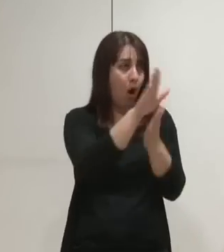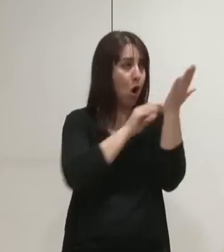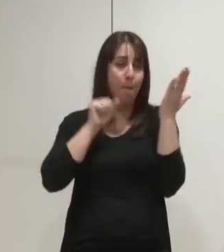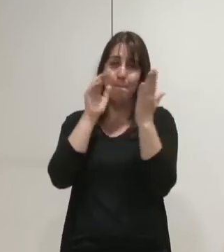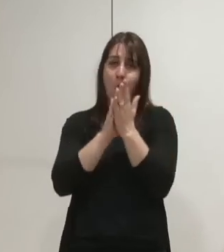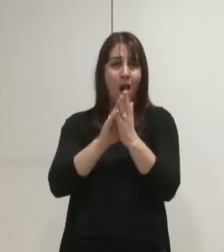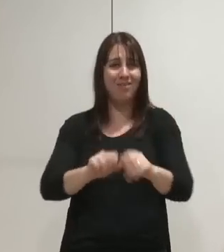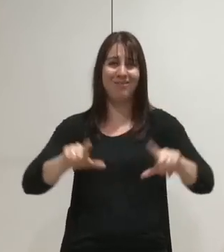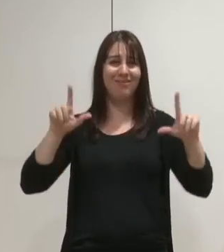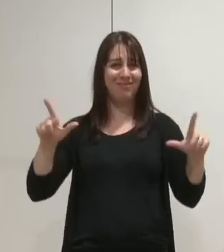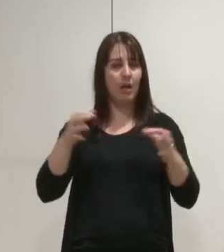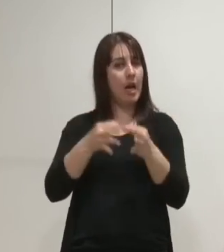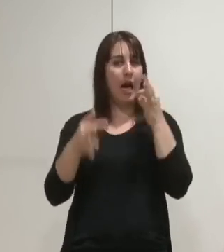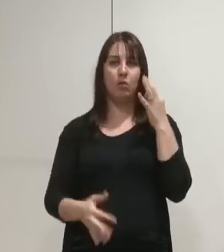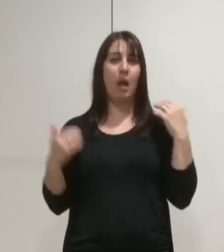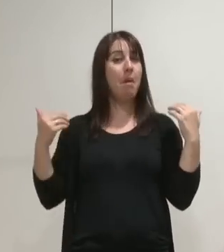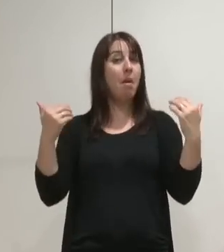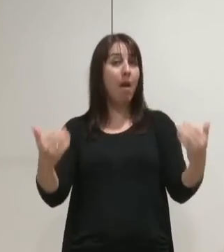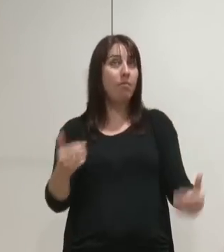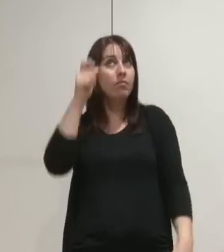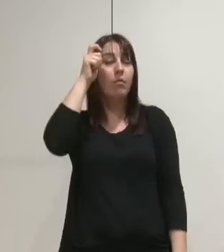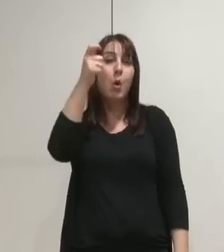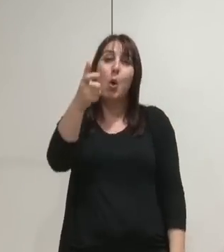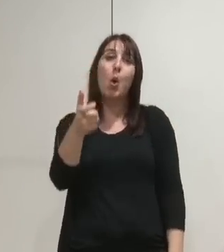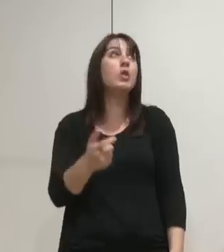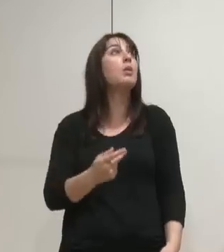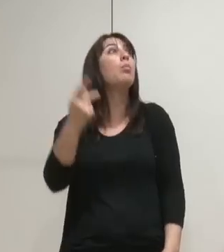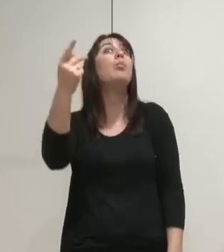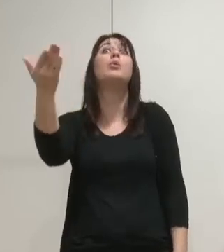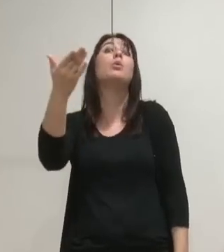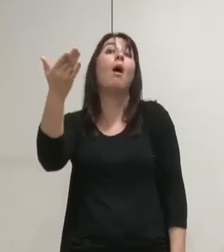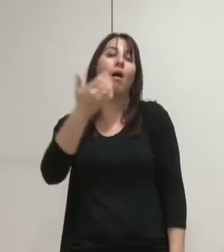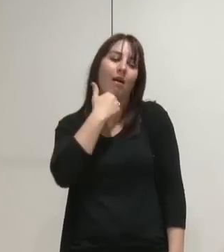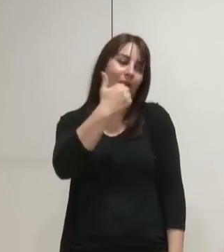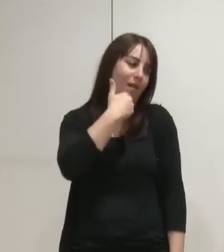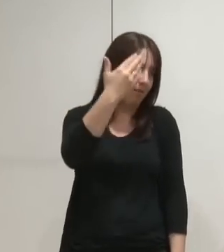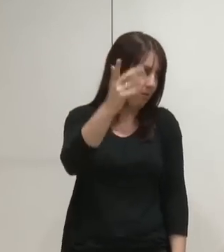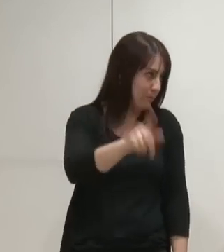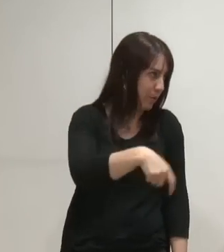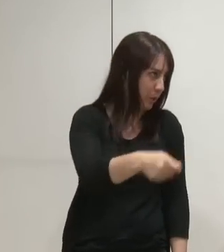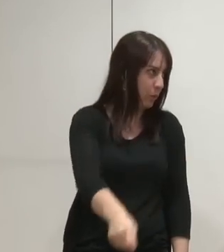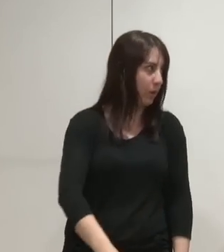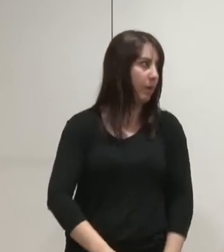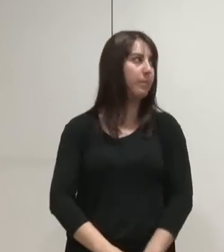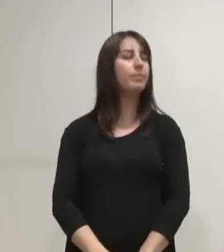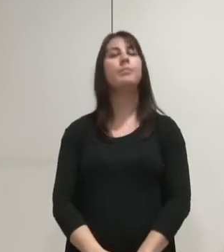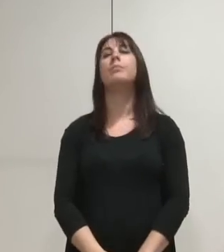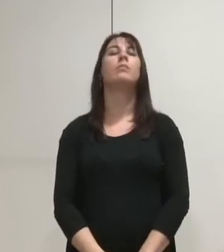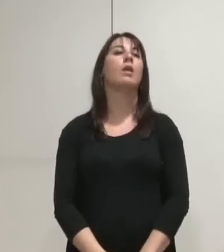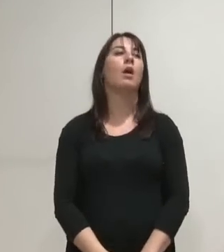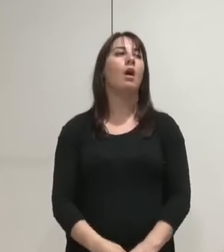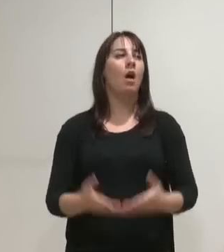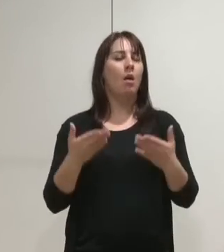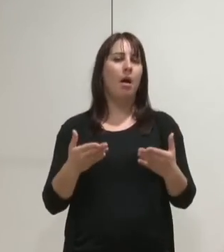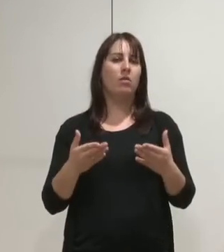vous arrivez au même résultat quoi de plus logique quoi de plus logiquein bien sûr je passe sur ce que je